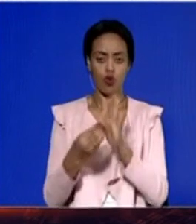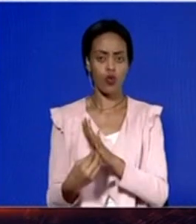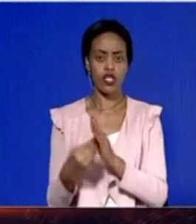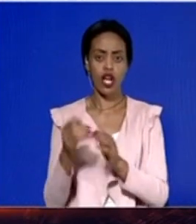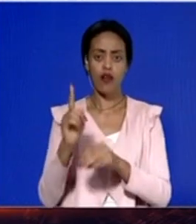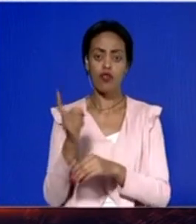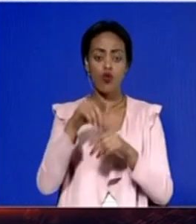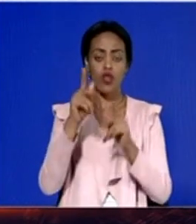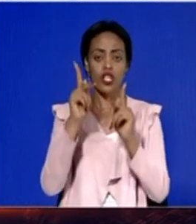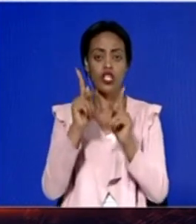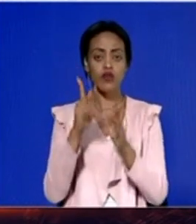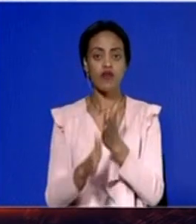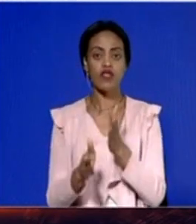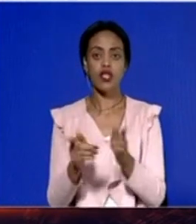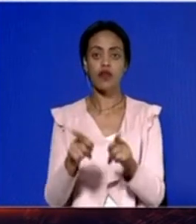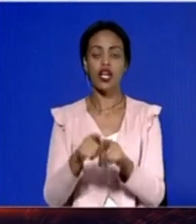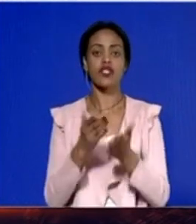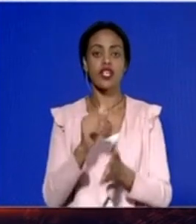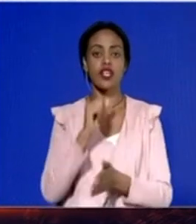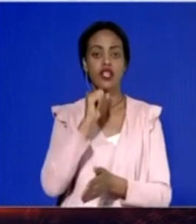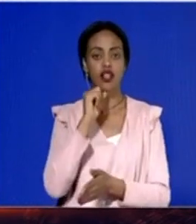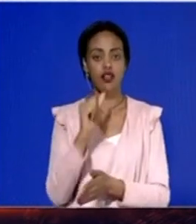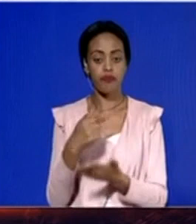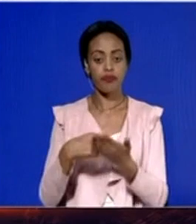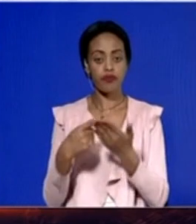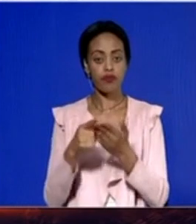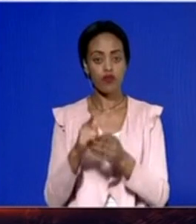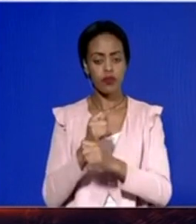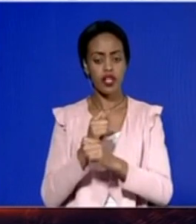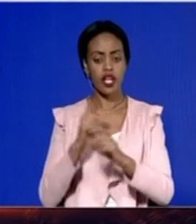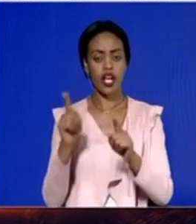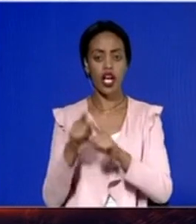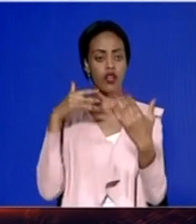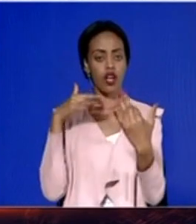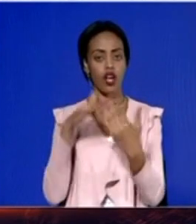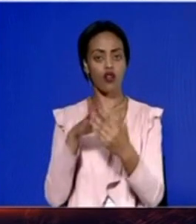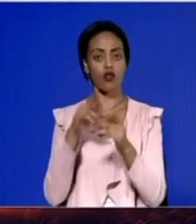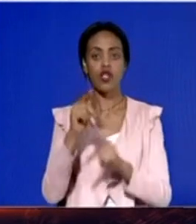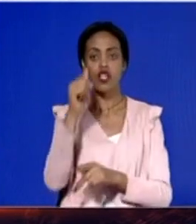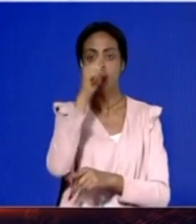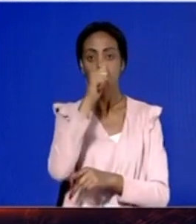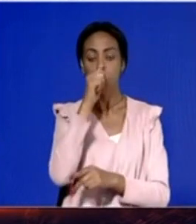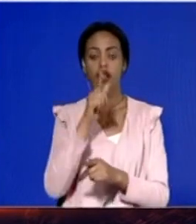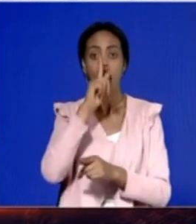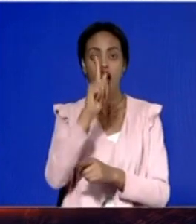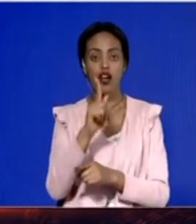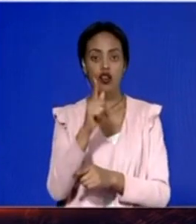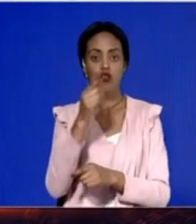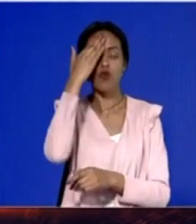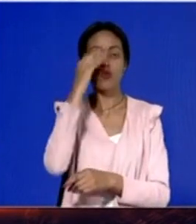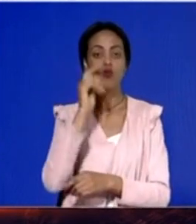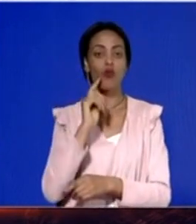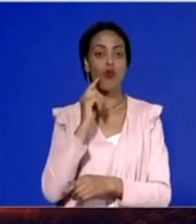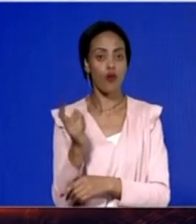ዝኾነ ህዝቢ ክፍፀም ከም ዘይንደልን ነዚ እውን ብትረት ከም ንቃለስ ህዝብታት ኢትዮጵያ እቲ ሓቂ ትንትን ኣቢሎም ዝፈልጡ እኳ